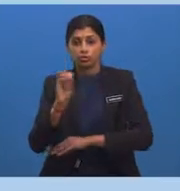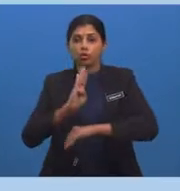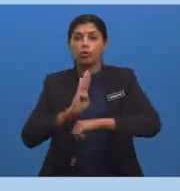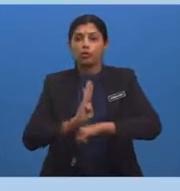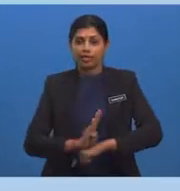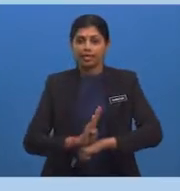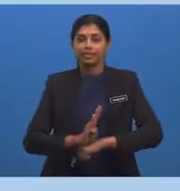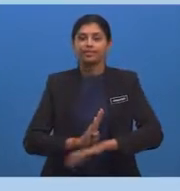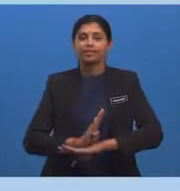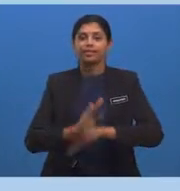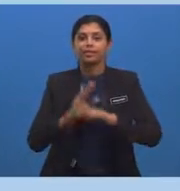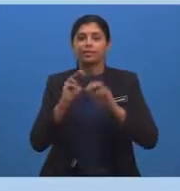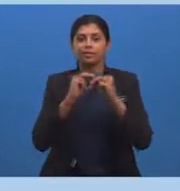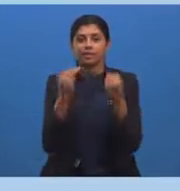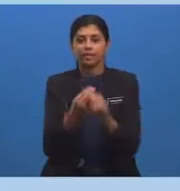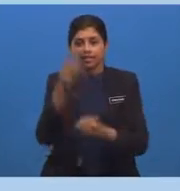Melayu. Dan akhir sekali,